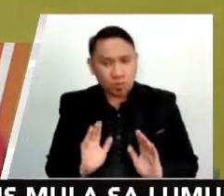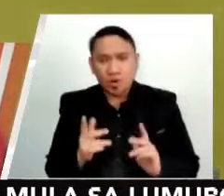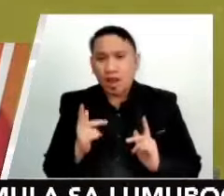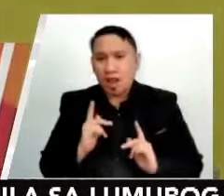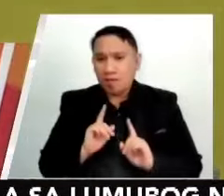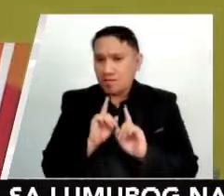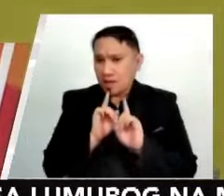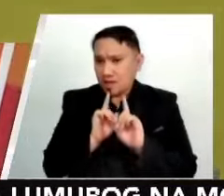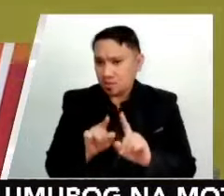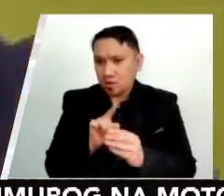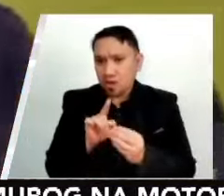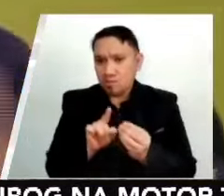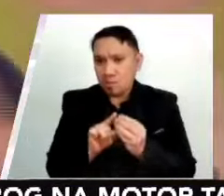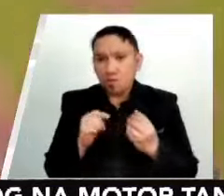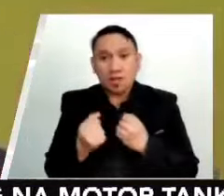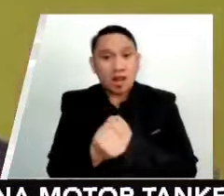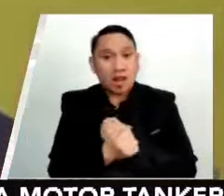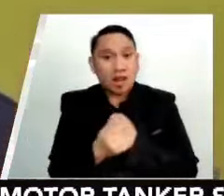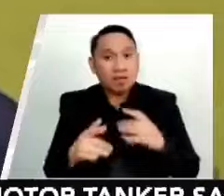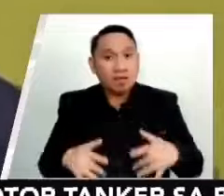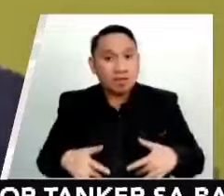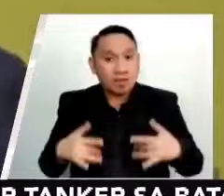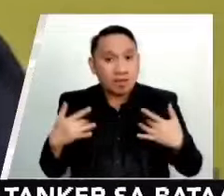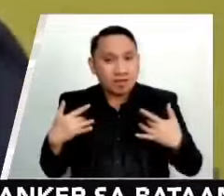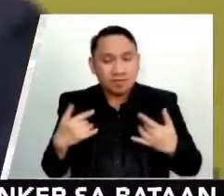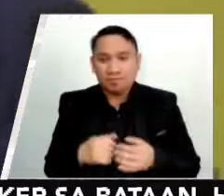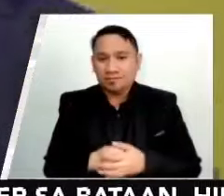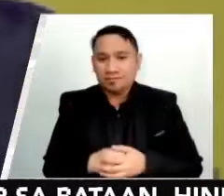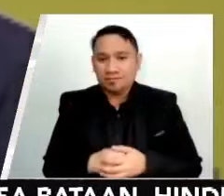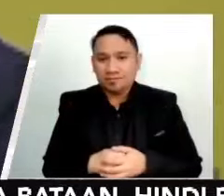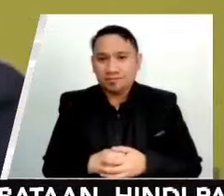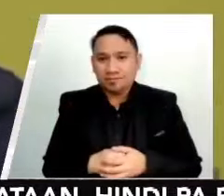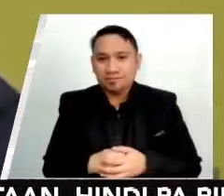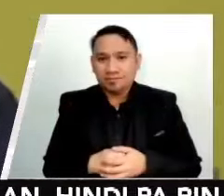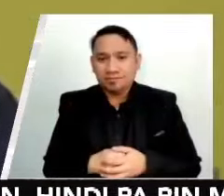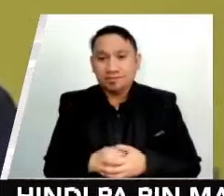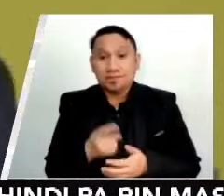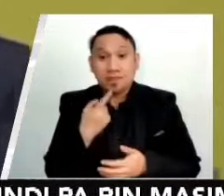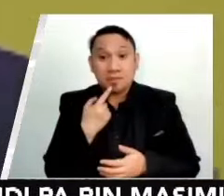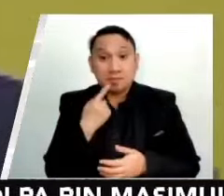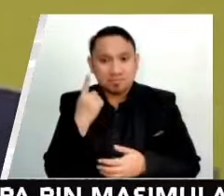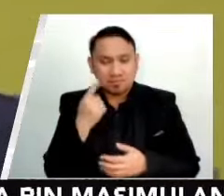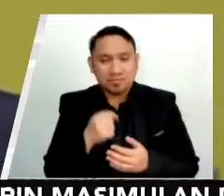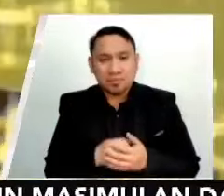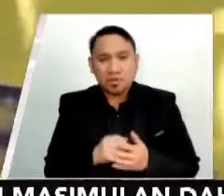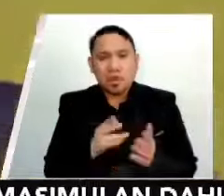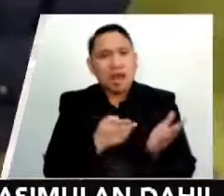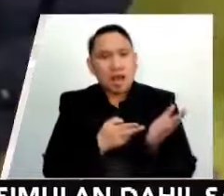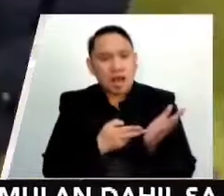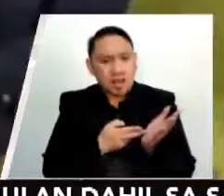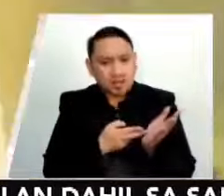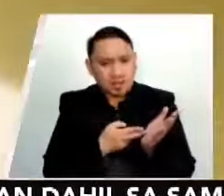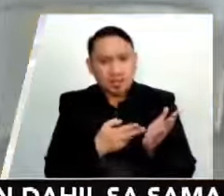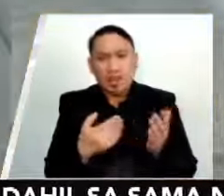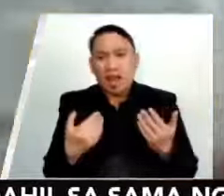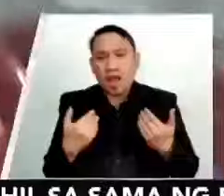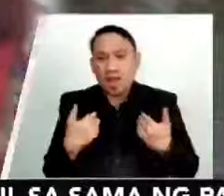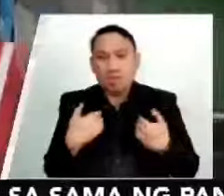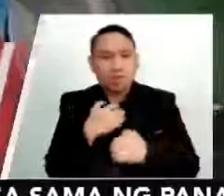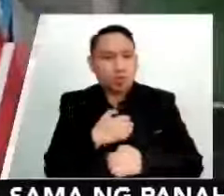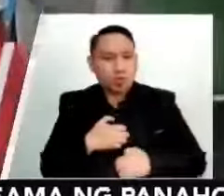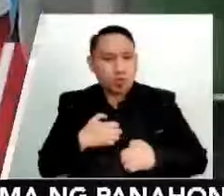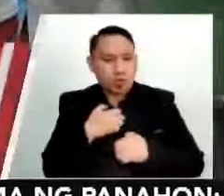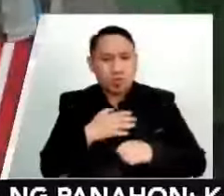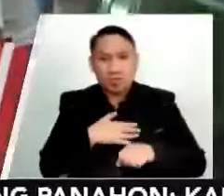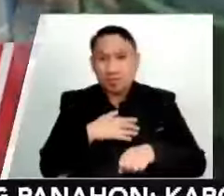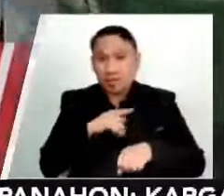Abunda. So ngayon Tito Boy, in all honesty naman, I'm enjoying my time. Art